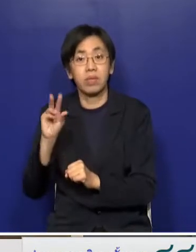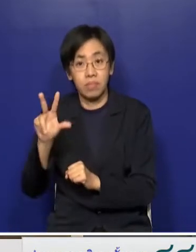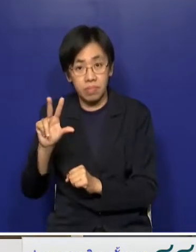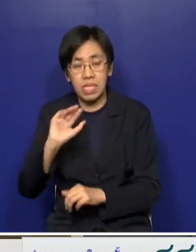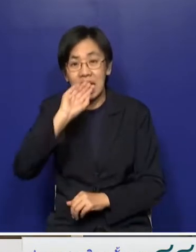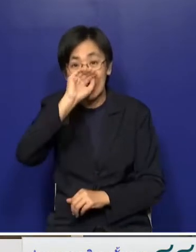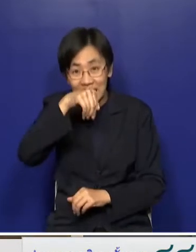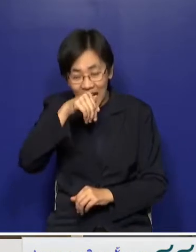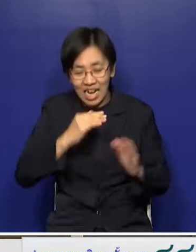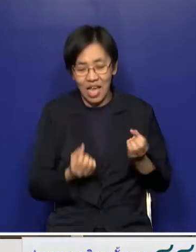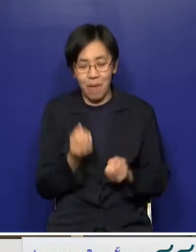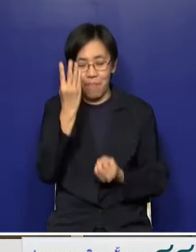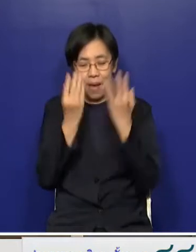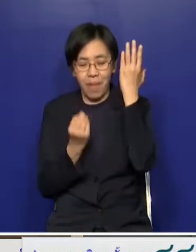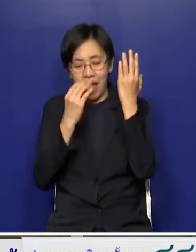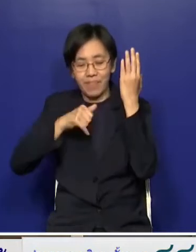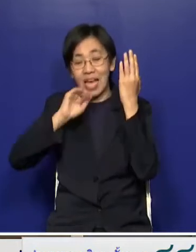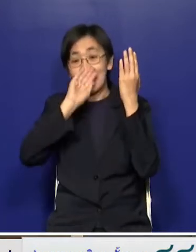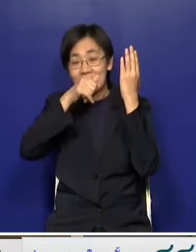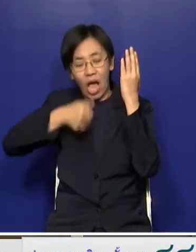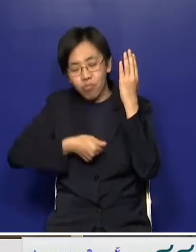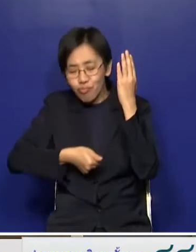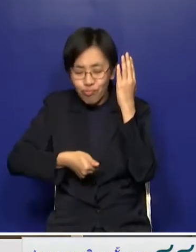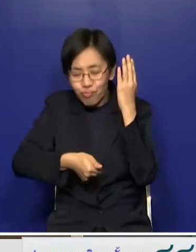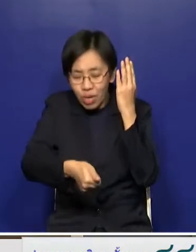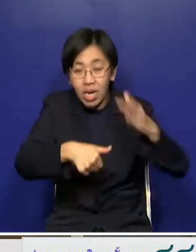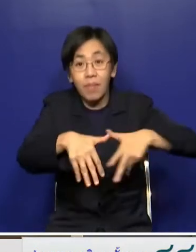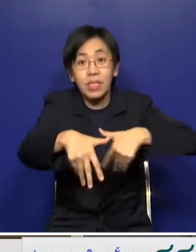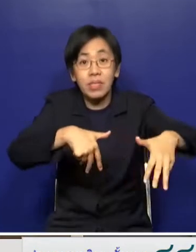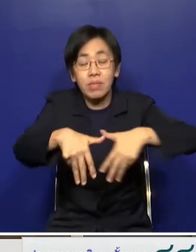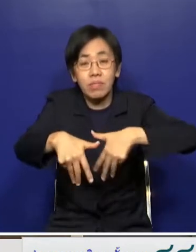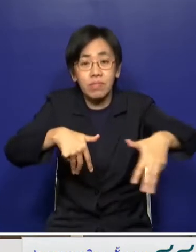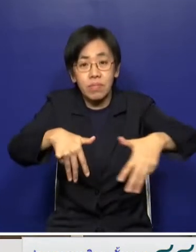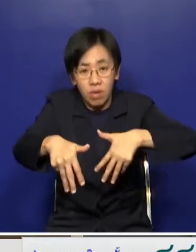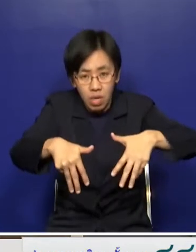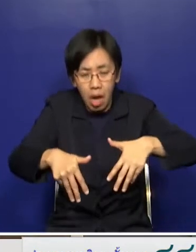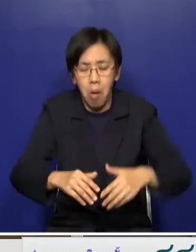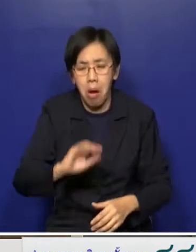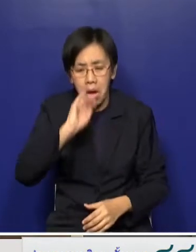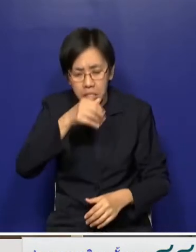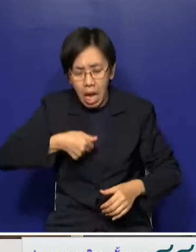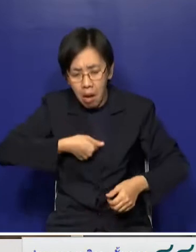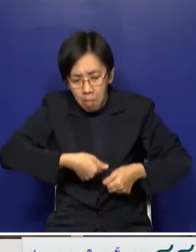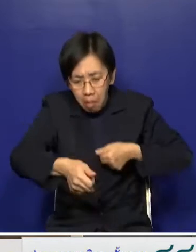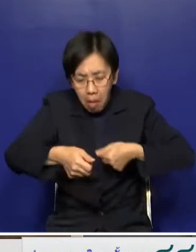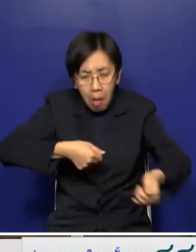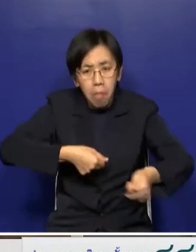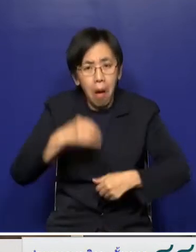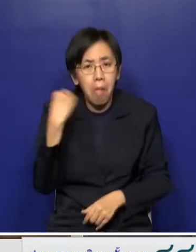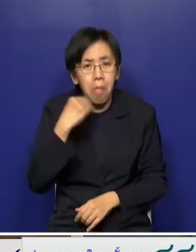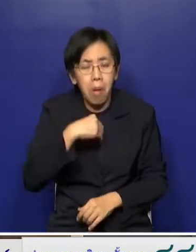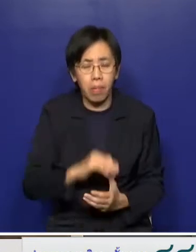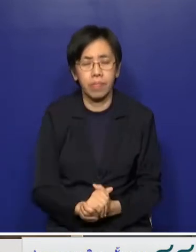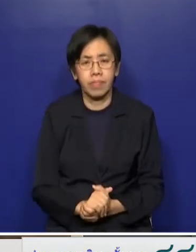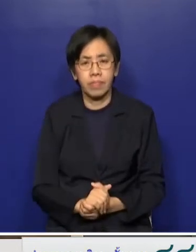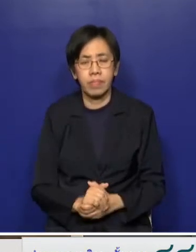าจากพื้นที่ไม่ว่าจะเป็นเขตรักษาพันธุ์สัตว์ป่าหรือว่าจะเป็นเขตอนุรักษ์ต่างๆเนี่ยเริ่มถี่มากขึ้นแต่ว่าเรื่